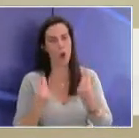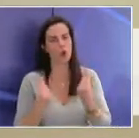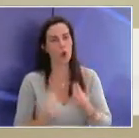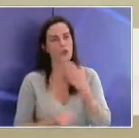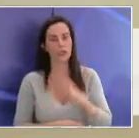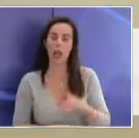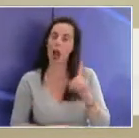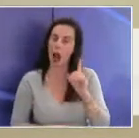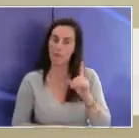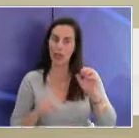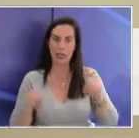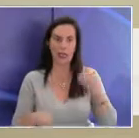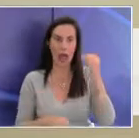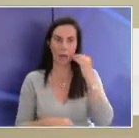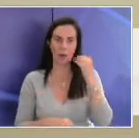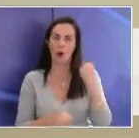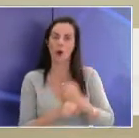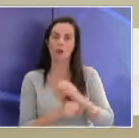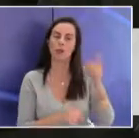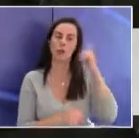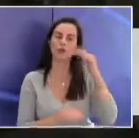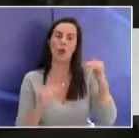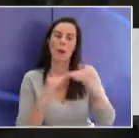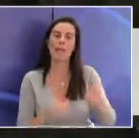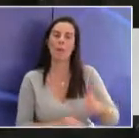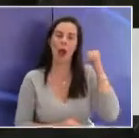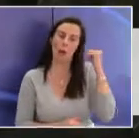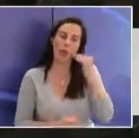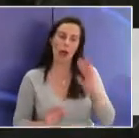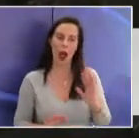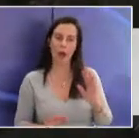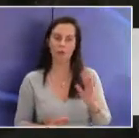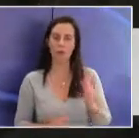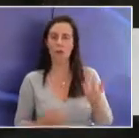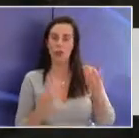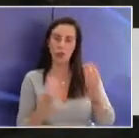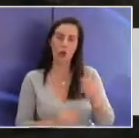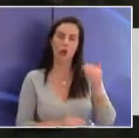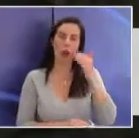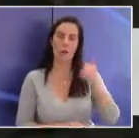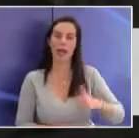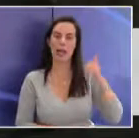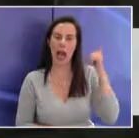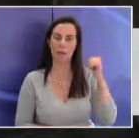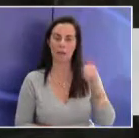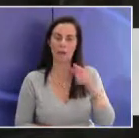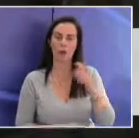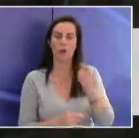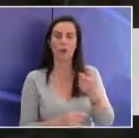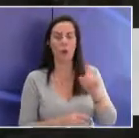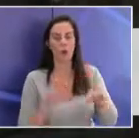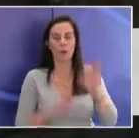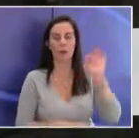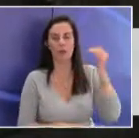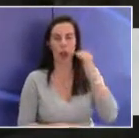עם זאת, הנשיא האמריקאי עושה מה שהוא חושב לנכון, שמשרת את העם האמריקאי. הוא עובד בשבילהם, הוא